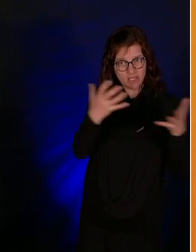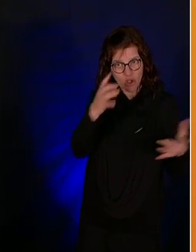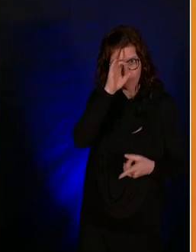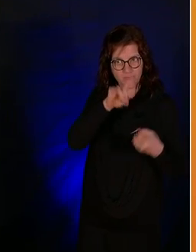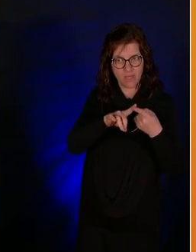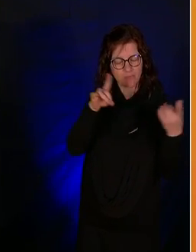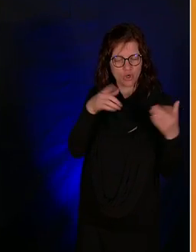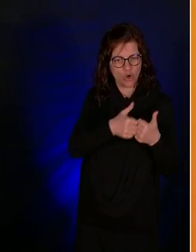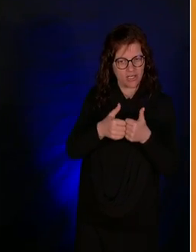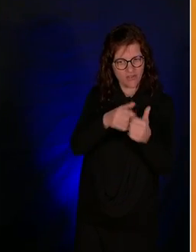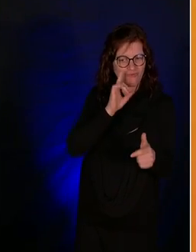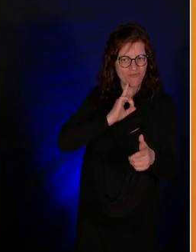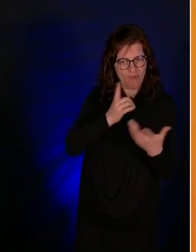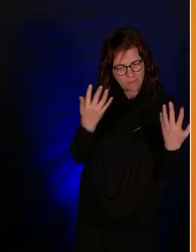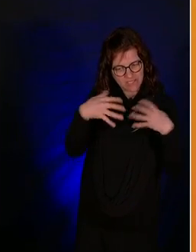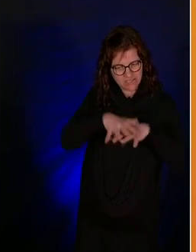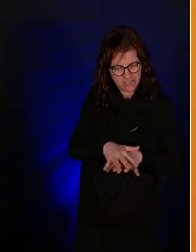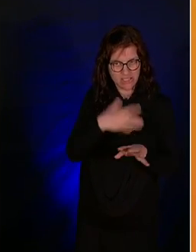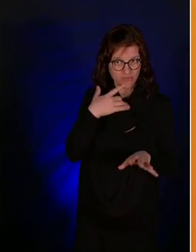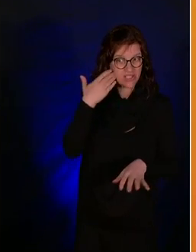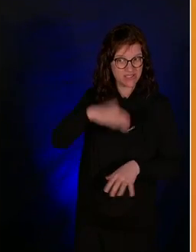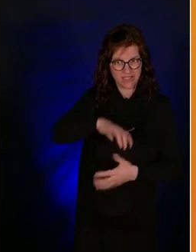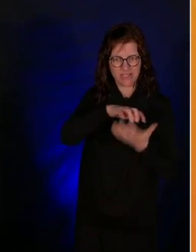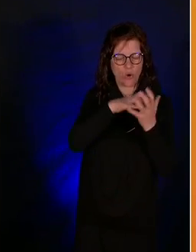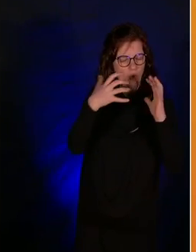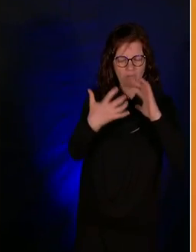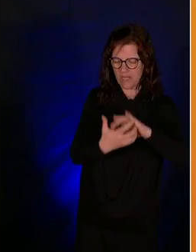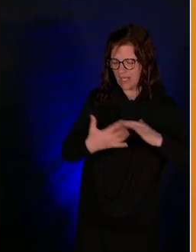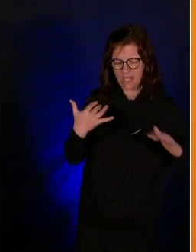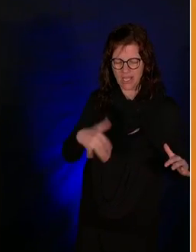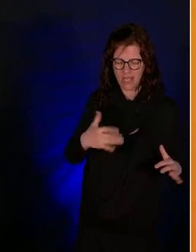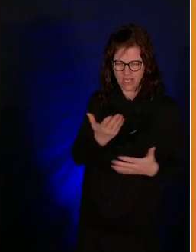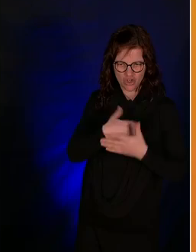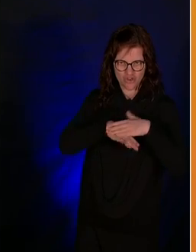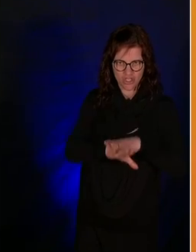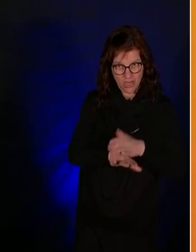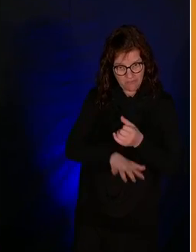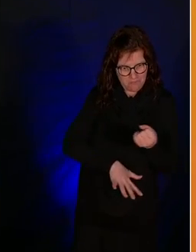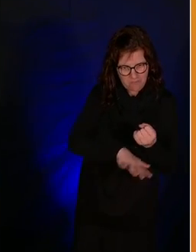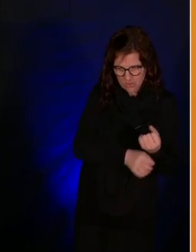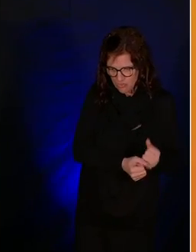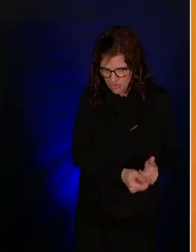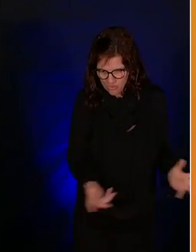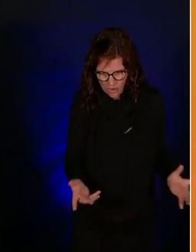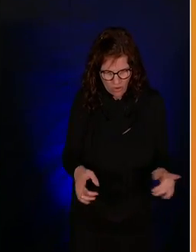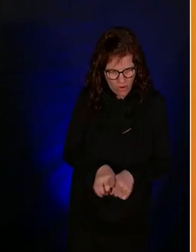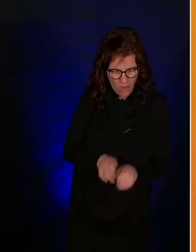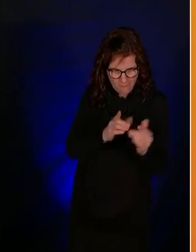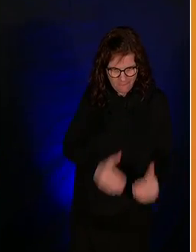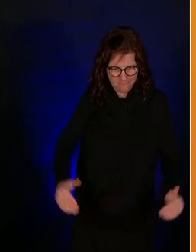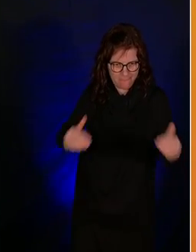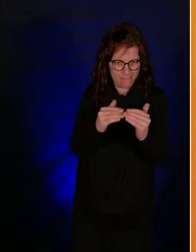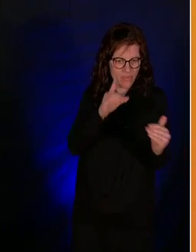Femmes Mixité, et on sait que c'est très très compliqué dans certaines bases de faire respecter